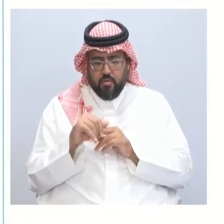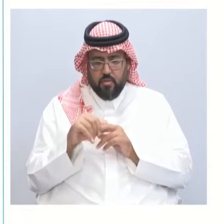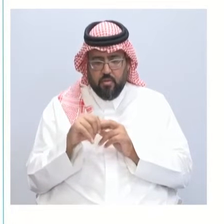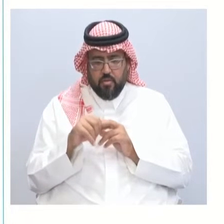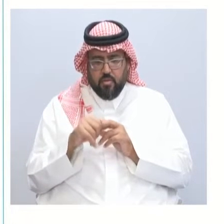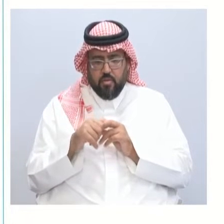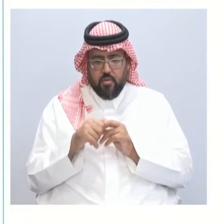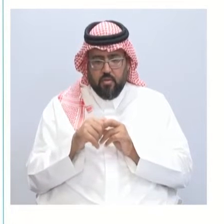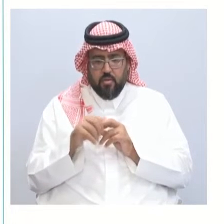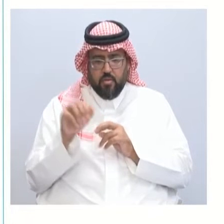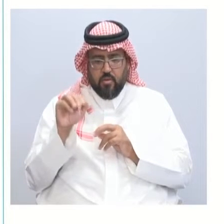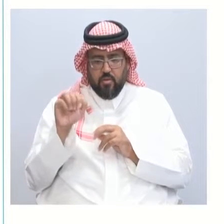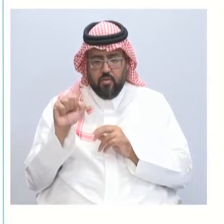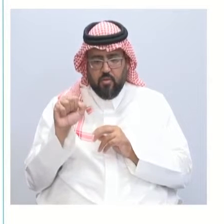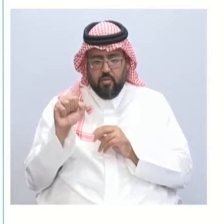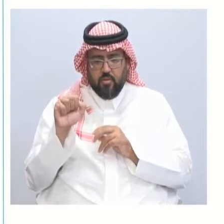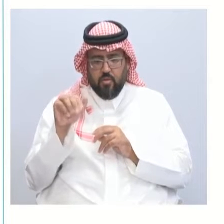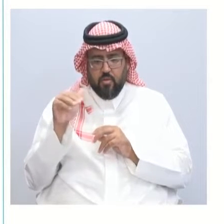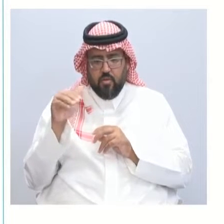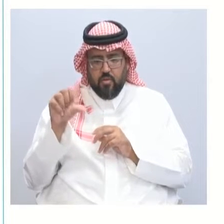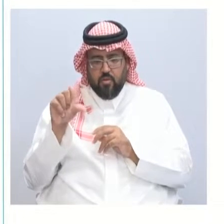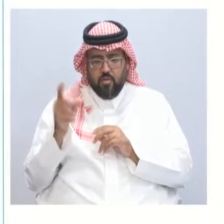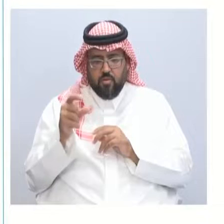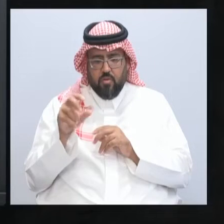الصخري صخور القش الارضيه